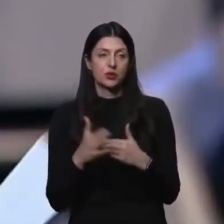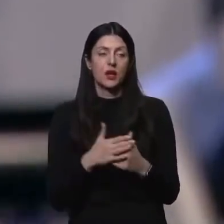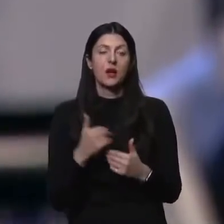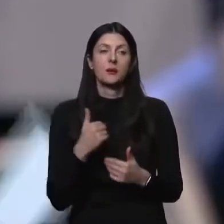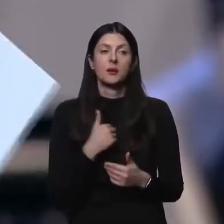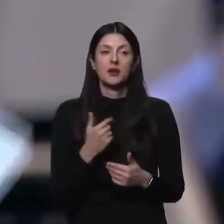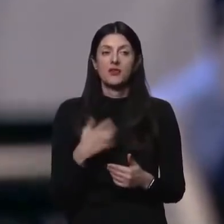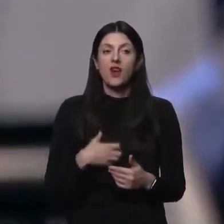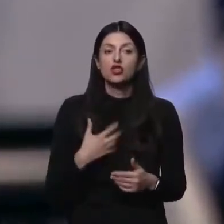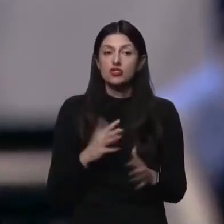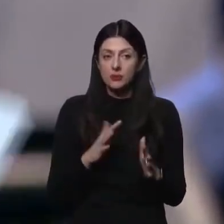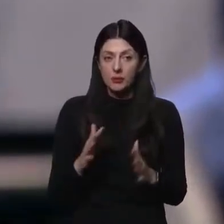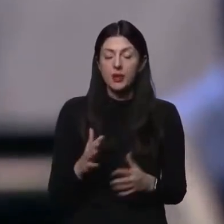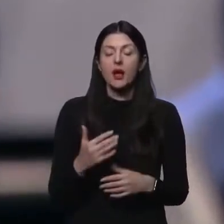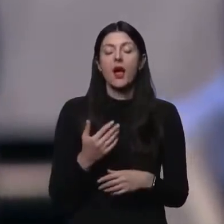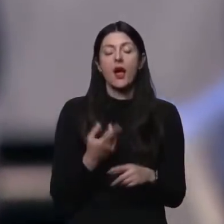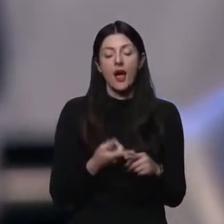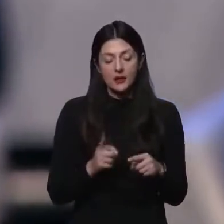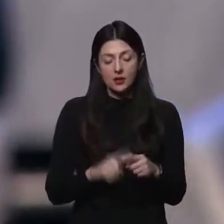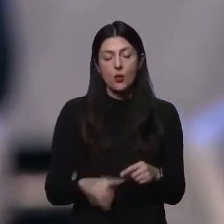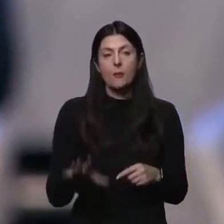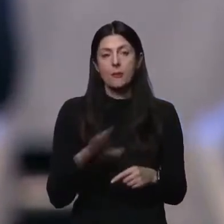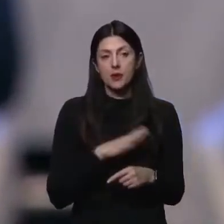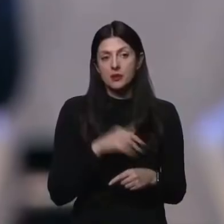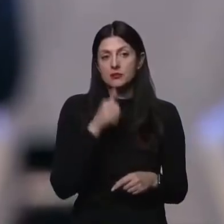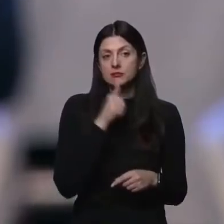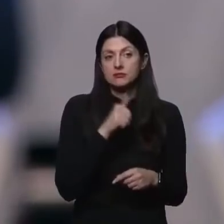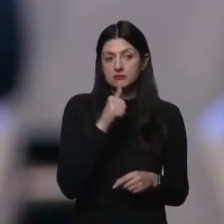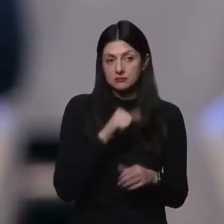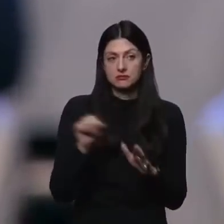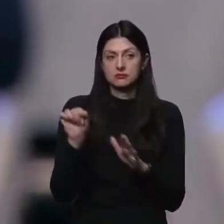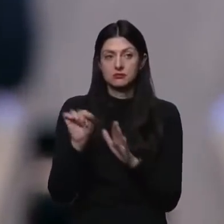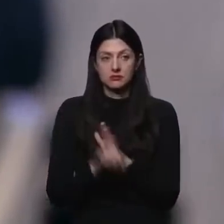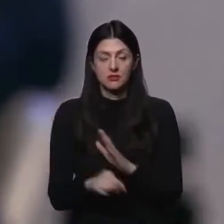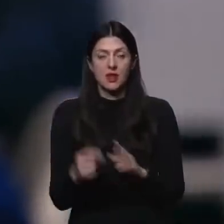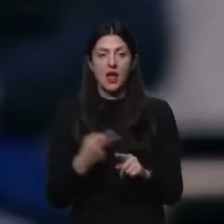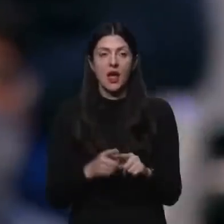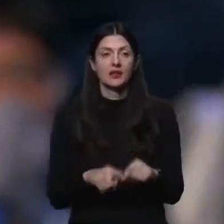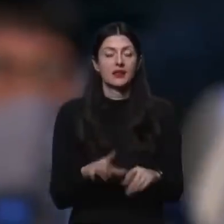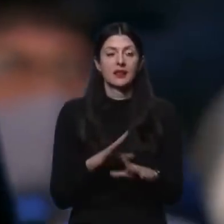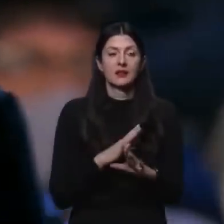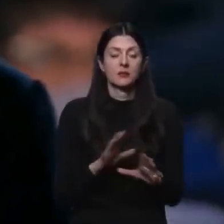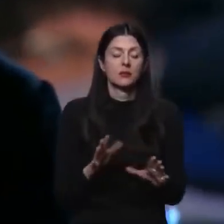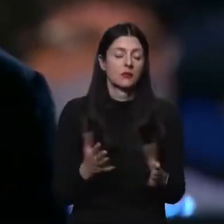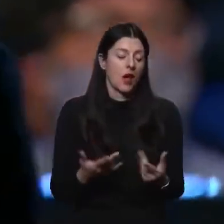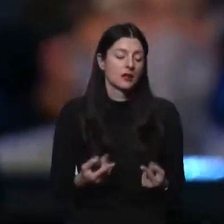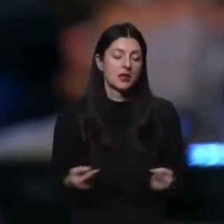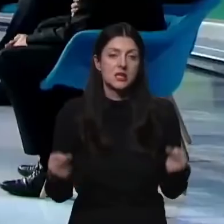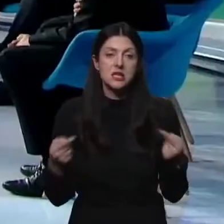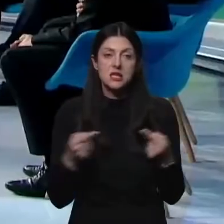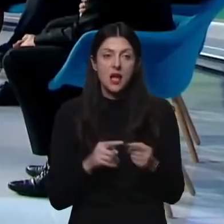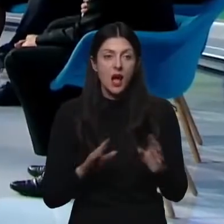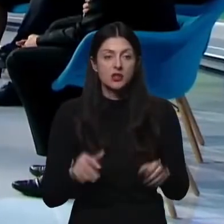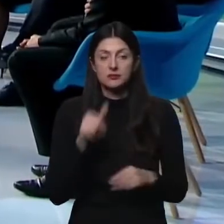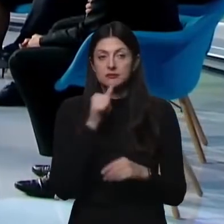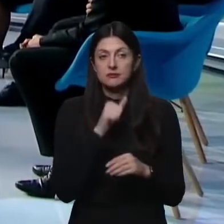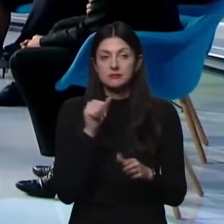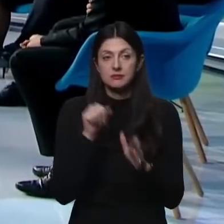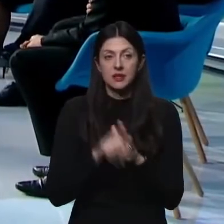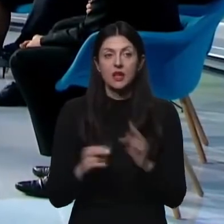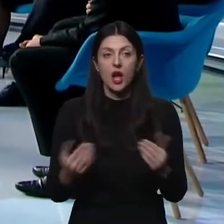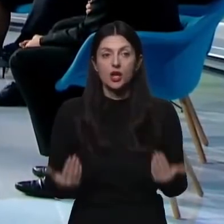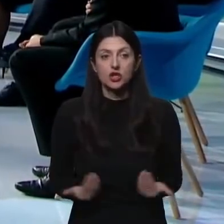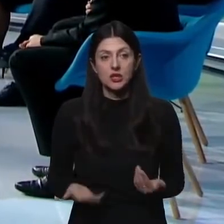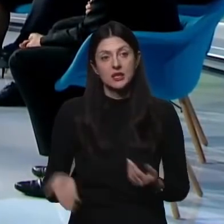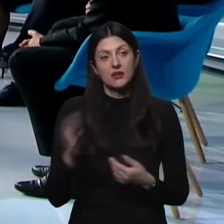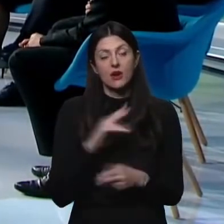момент. Это было покушение на жизнь. Это не было актом запугивания. Однозначно покушение на жизнь. Давайте кто-то из нас